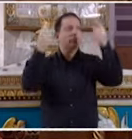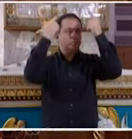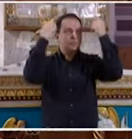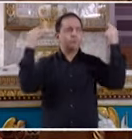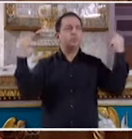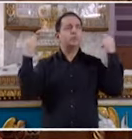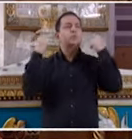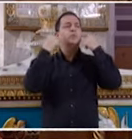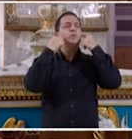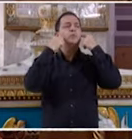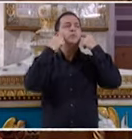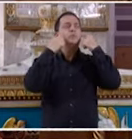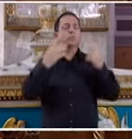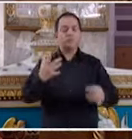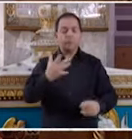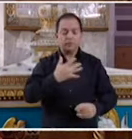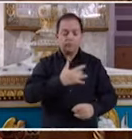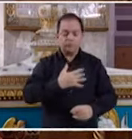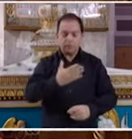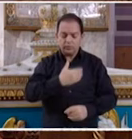πρέσβευε Χριστό το Θεό,